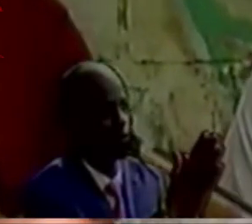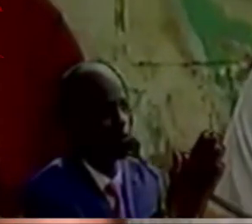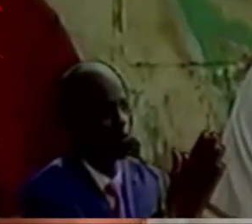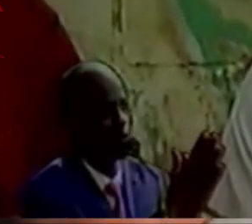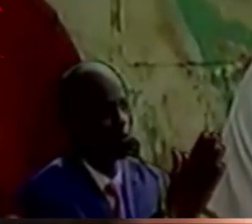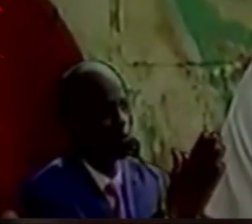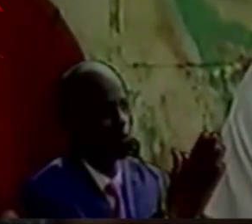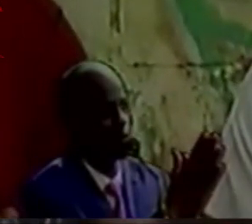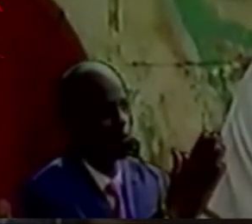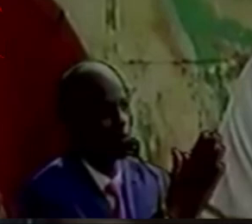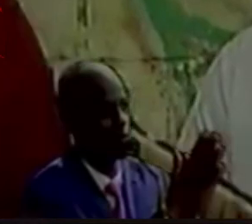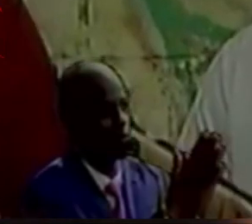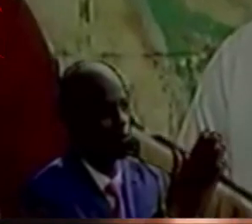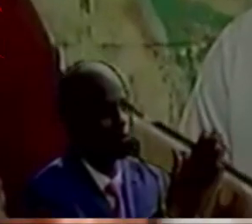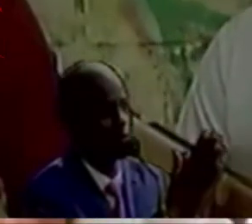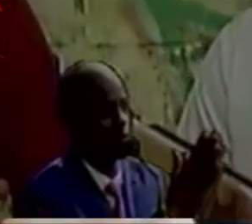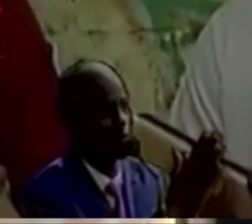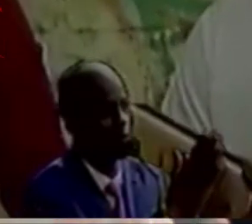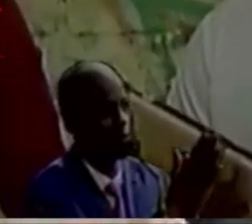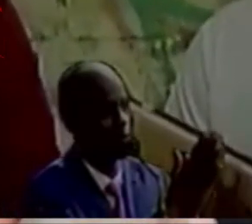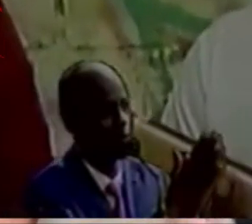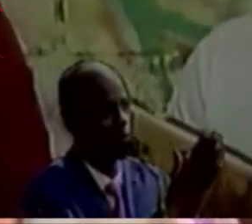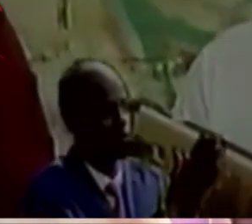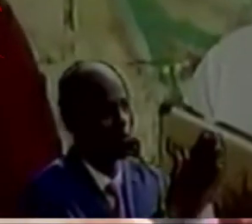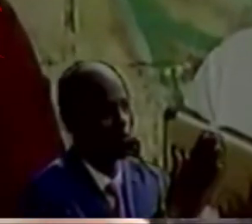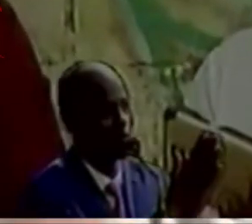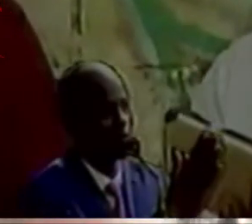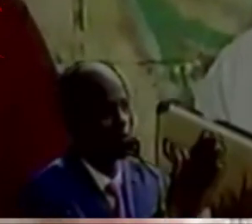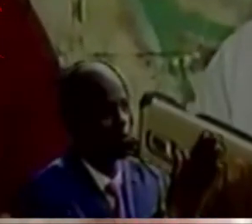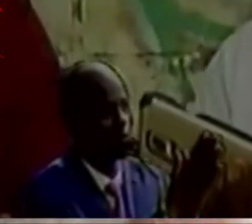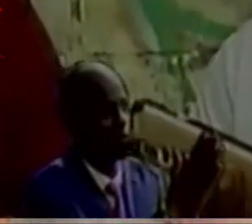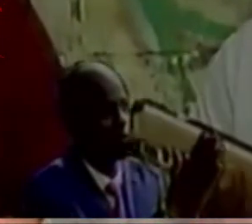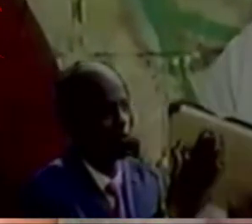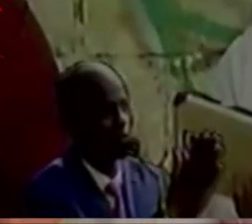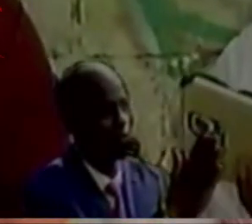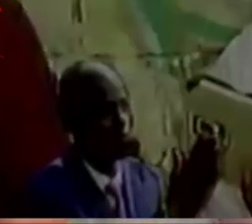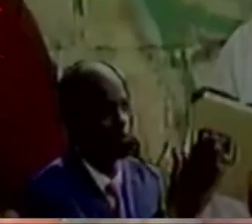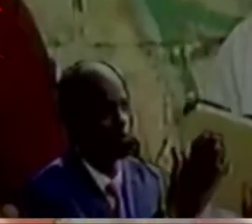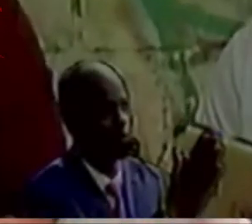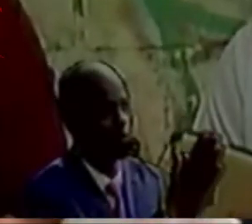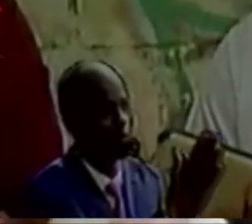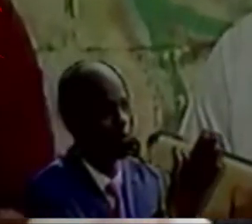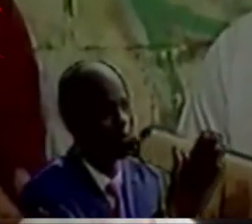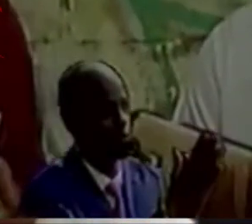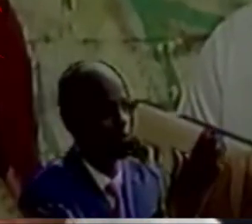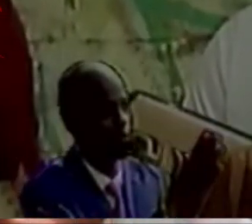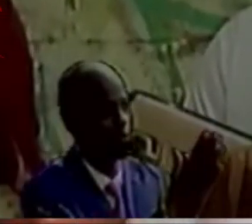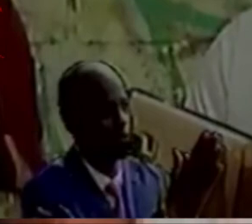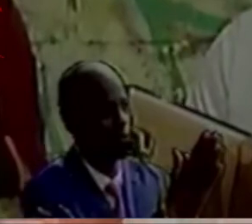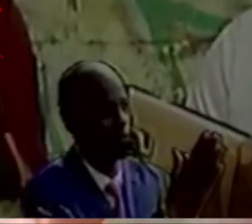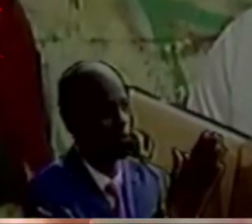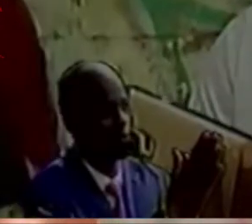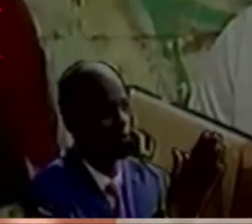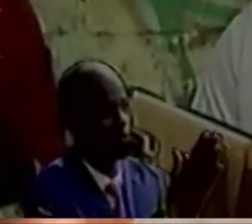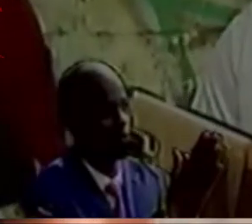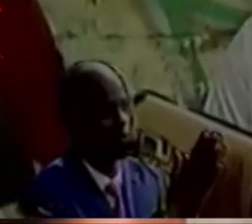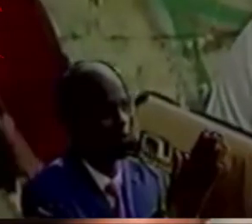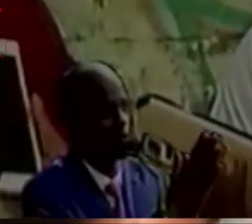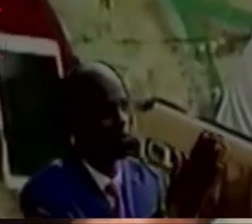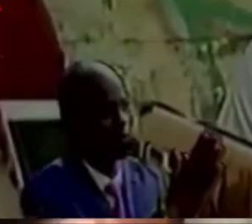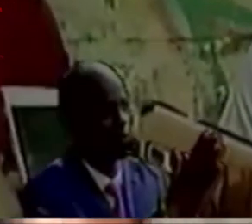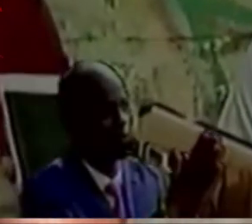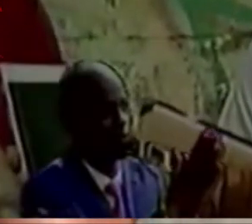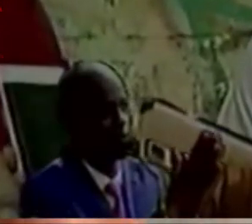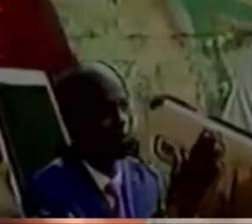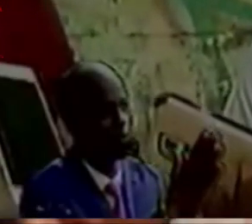dire que nous commençons à faire. Bon, normalement, nous gagnons environ presque 1300 qui sont disponibles là, qui sont là. Ça veut dire que nous